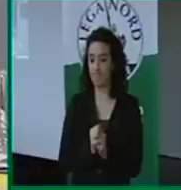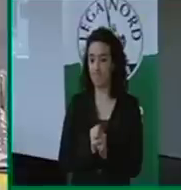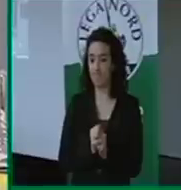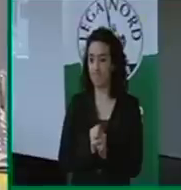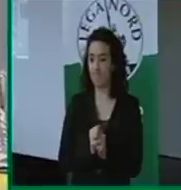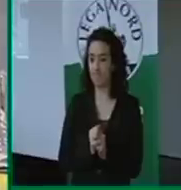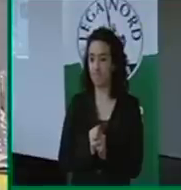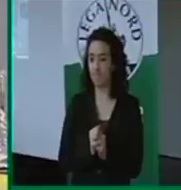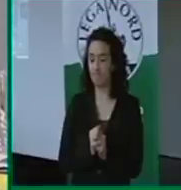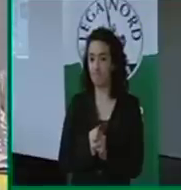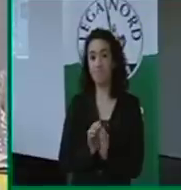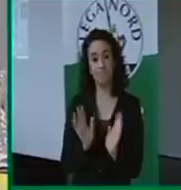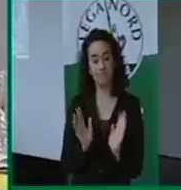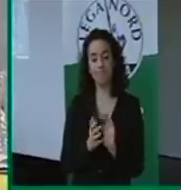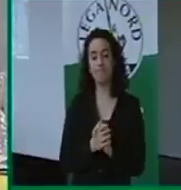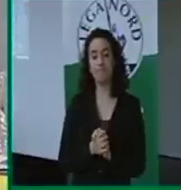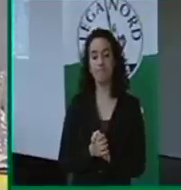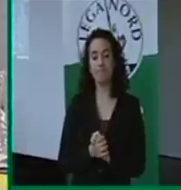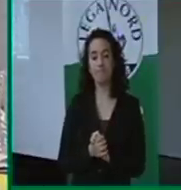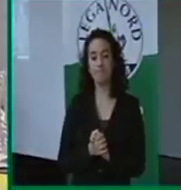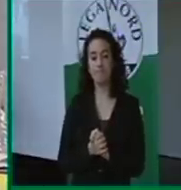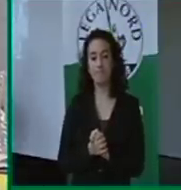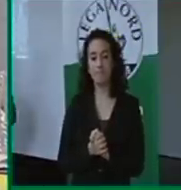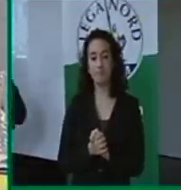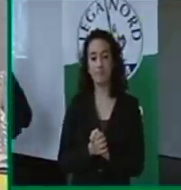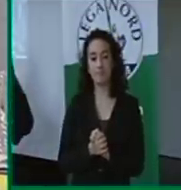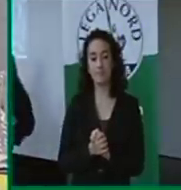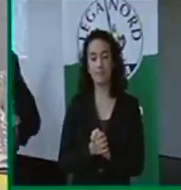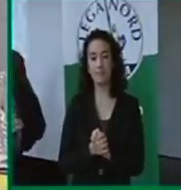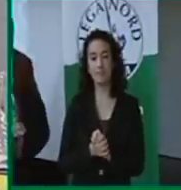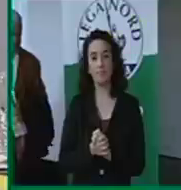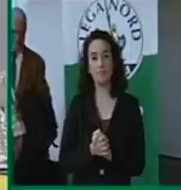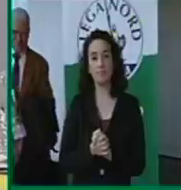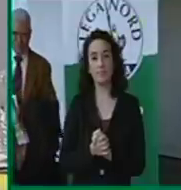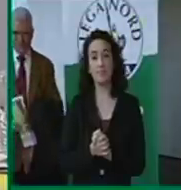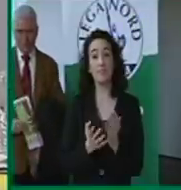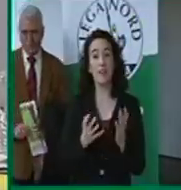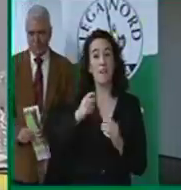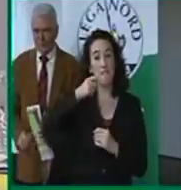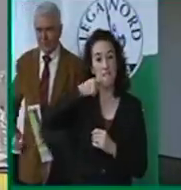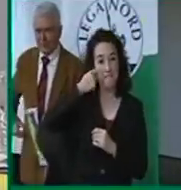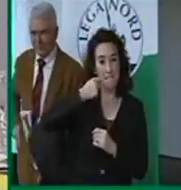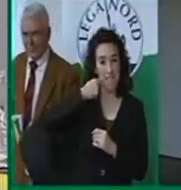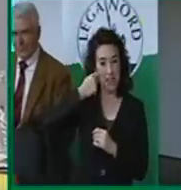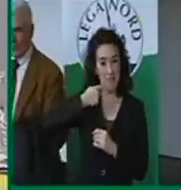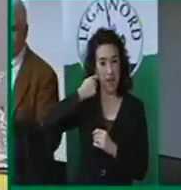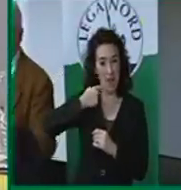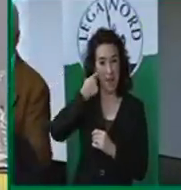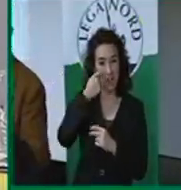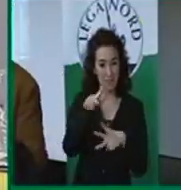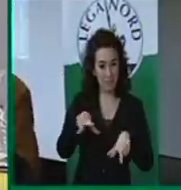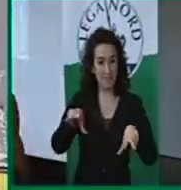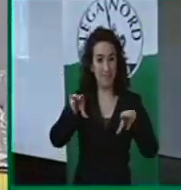eccola un fan continua invece la nostra parte audio video un altro